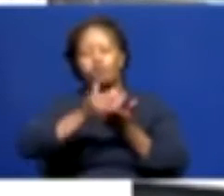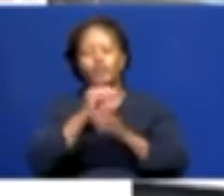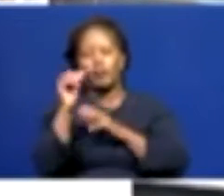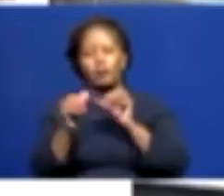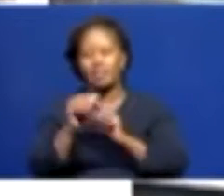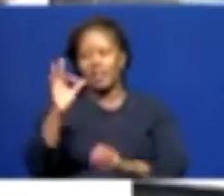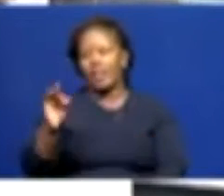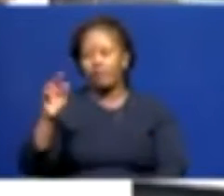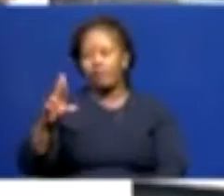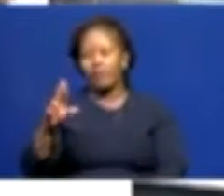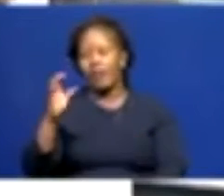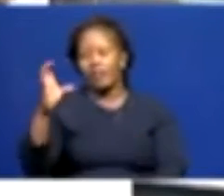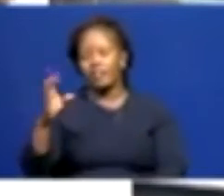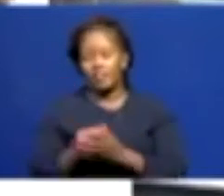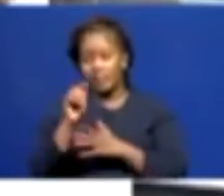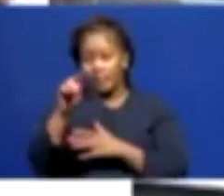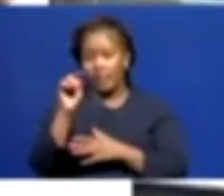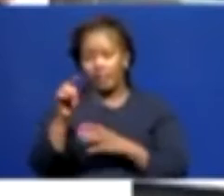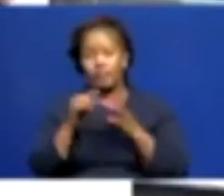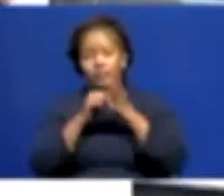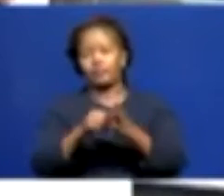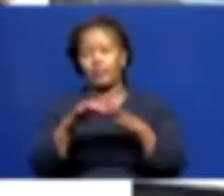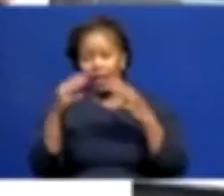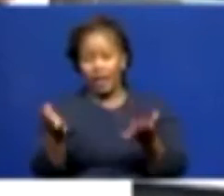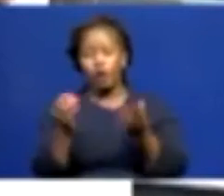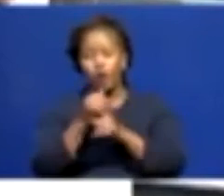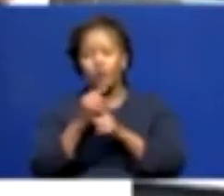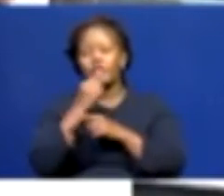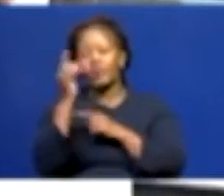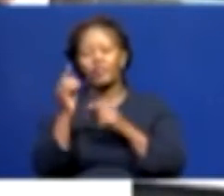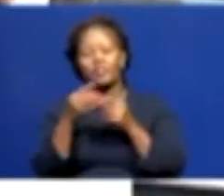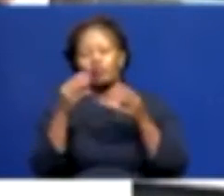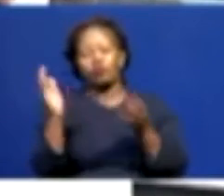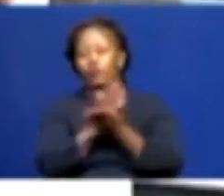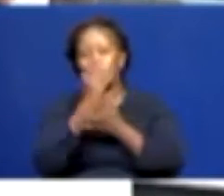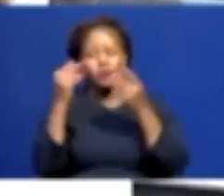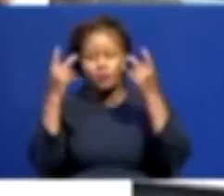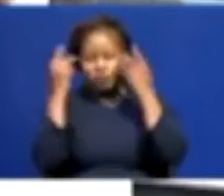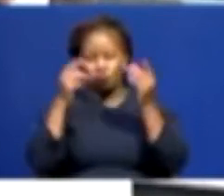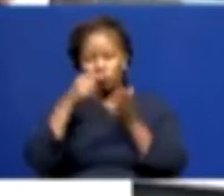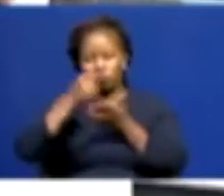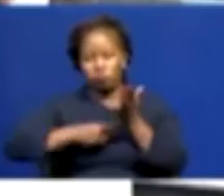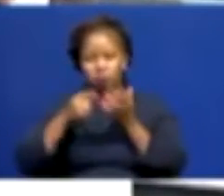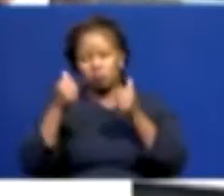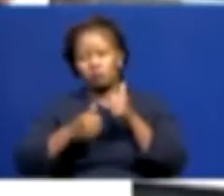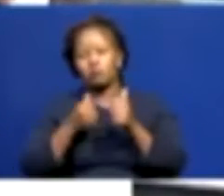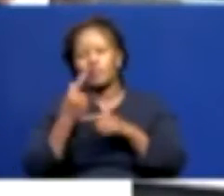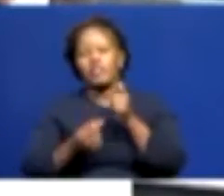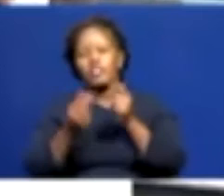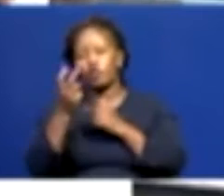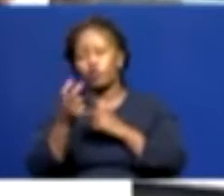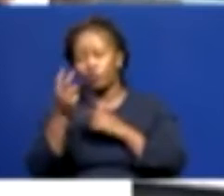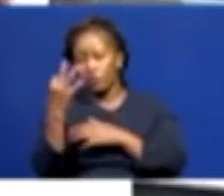FRC. Mswada unaopiga marufuku ulanguzi wa fedha na kukabiliana na ufadhili wa kigaidi wa mwaka 2023 unalenga kukipa